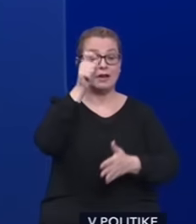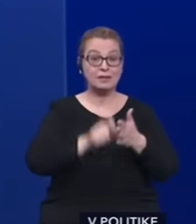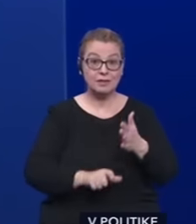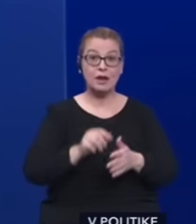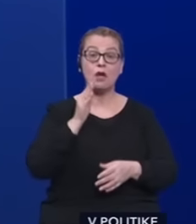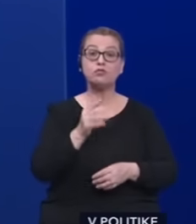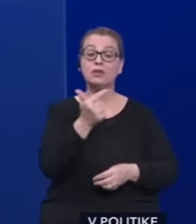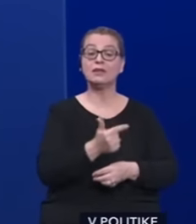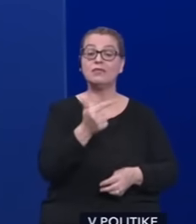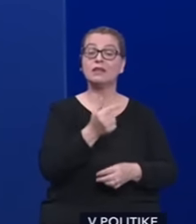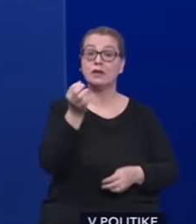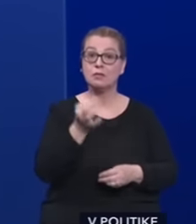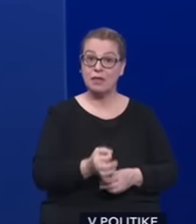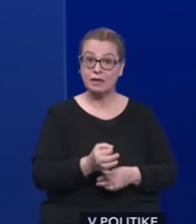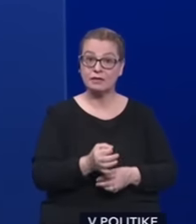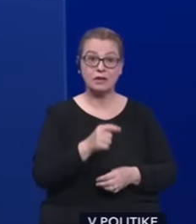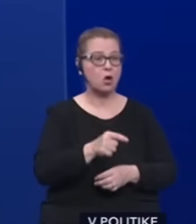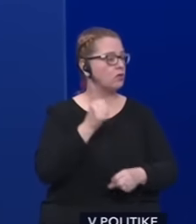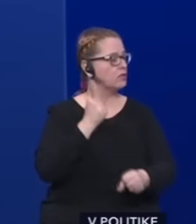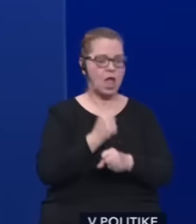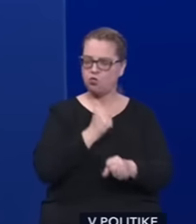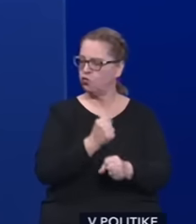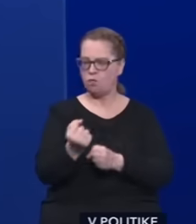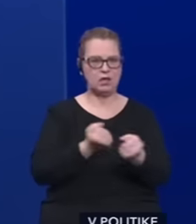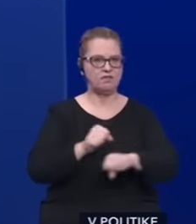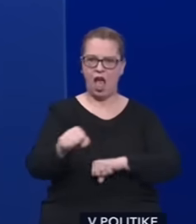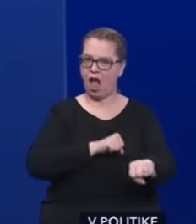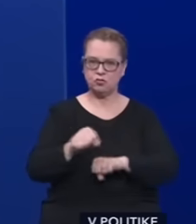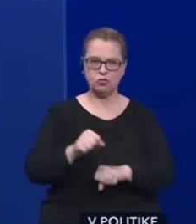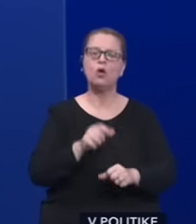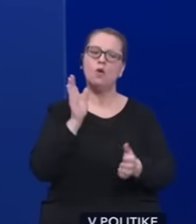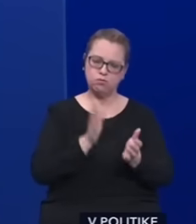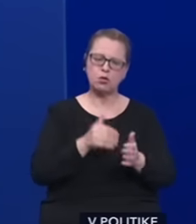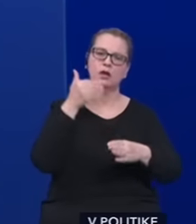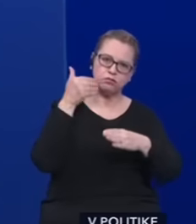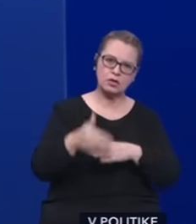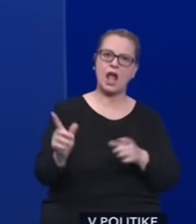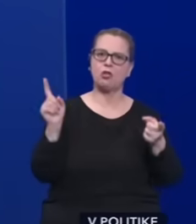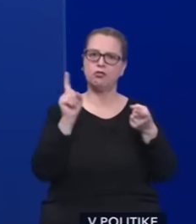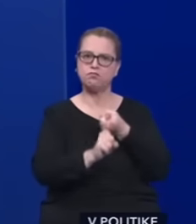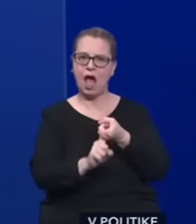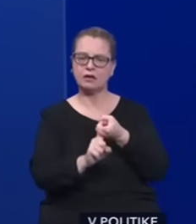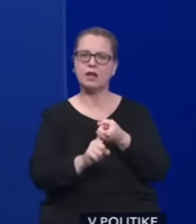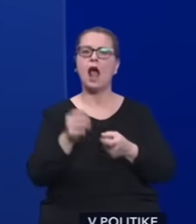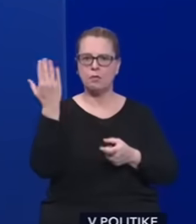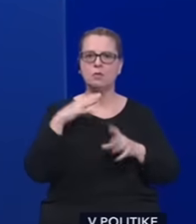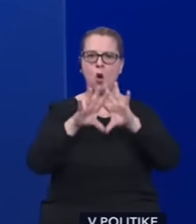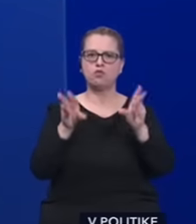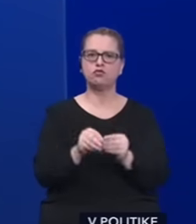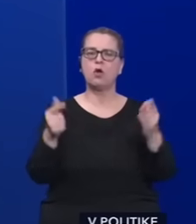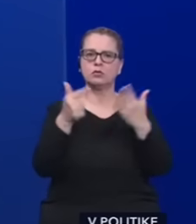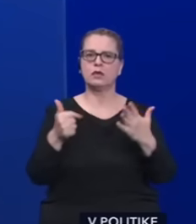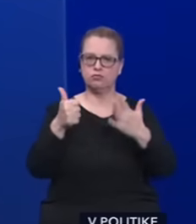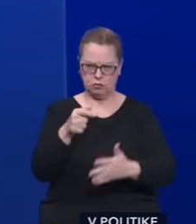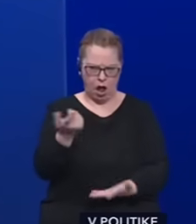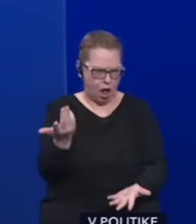ktorá bude mať 20%, tak tá strana nezostaví vládu. Ona potrebuje na to mať aj nejakých ďalších partnerov, aby mali tých 76. Logika koalícii. A